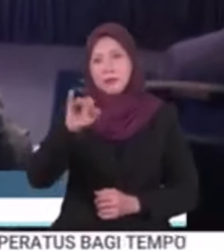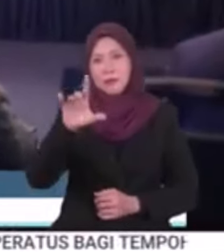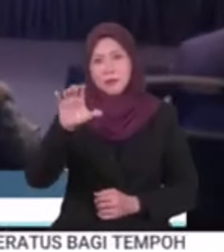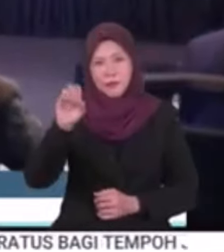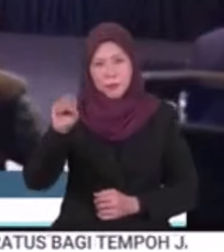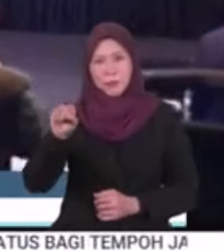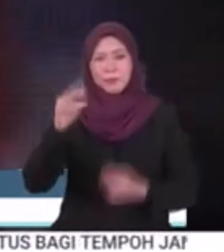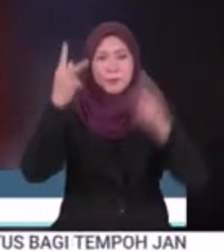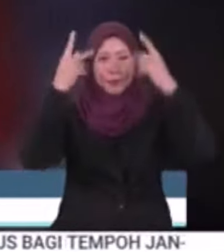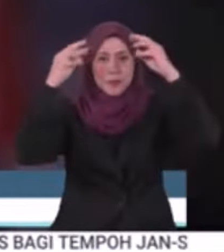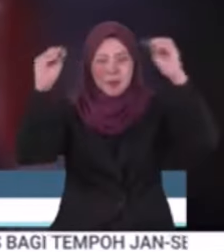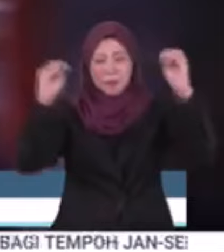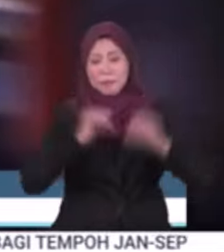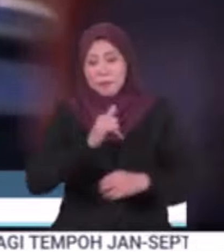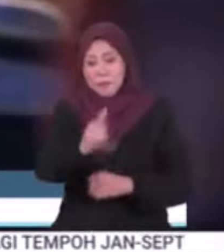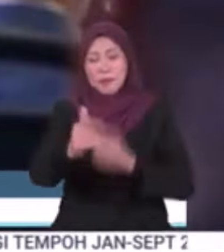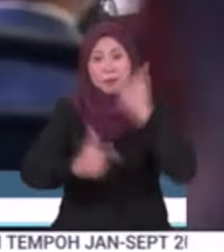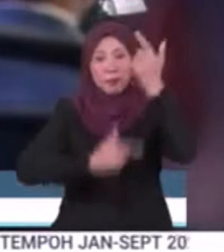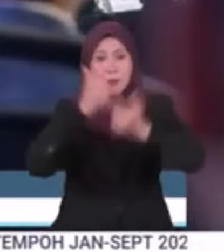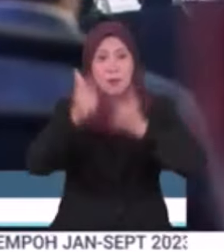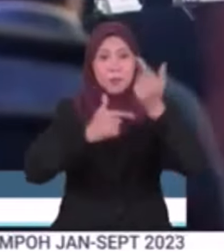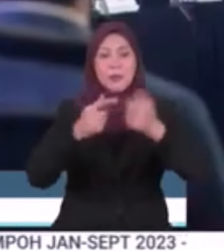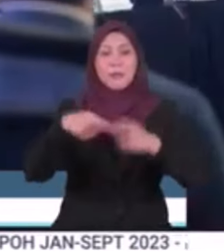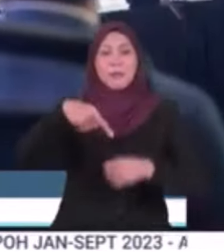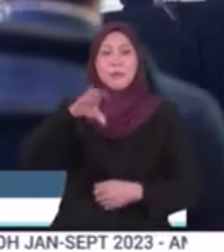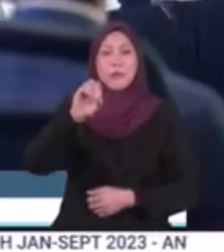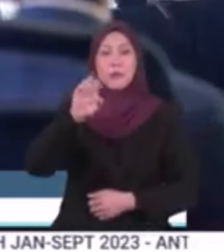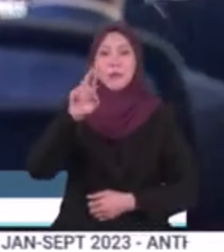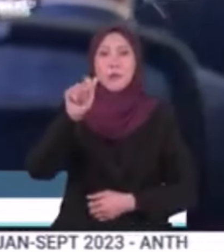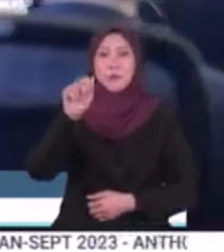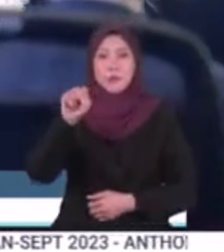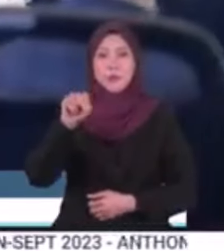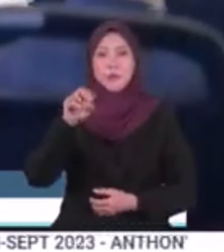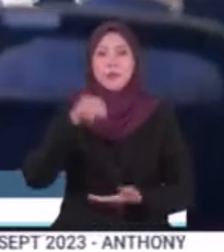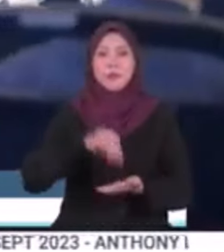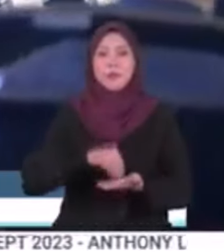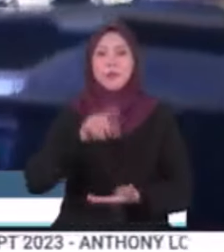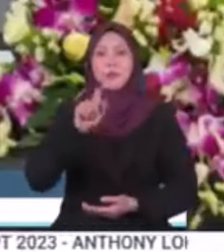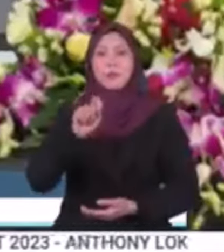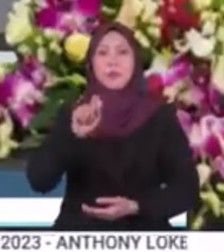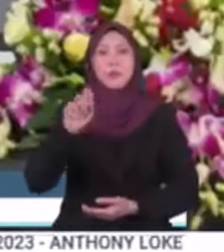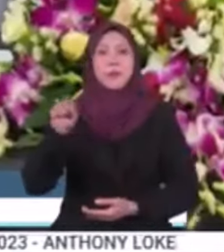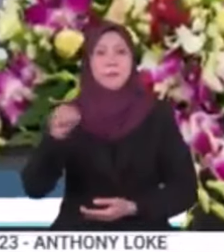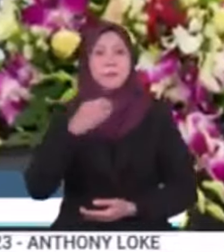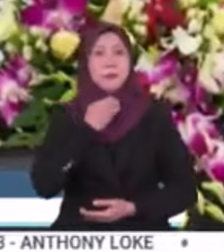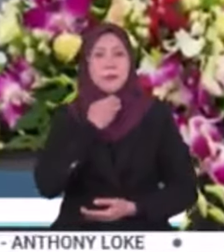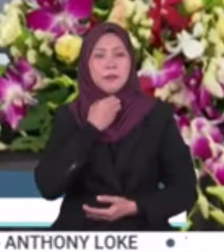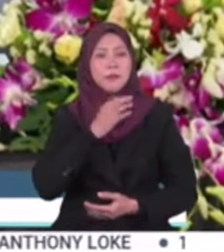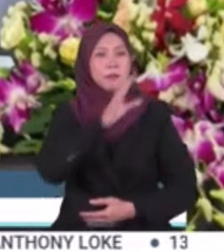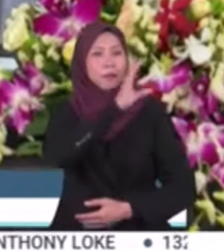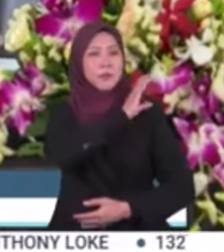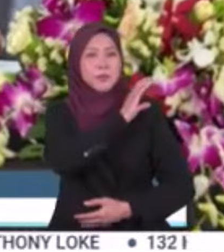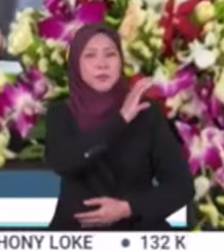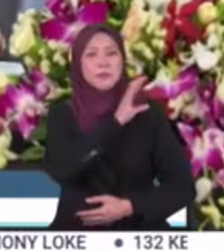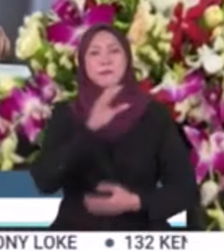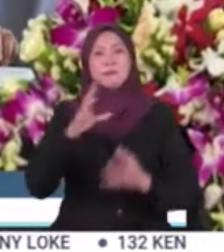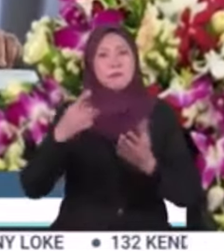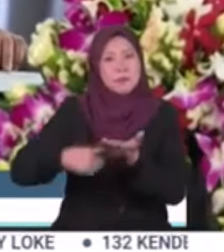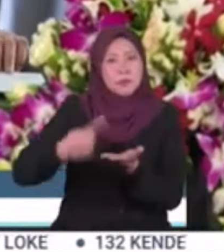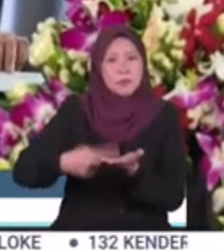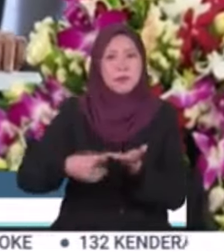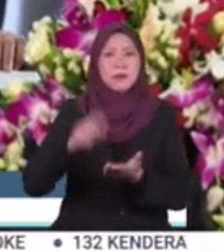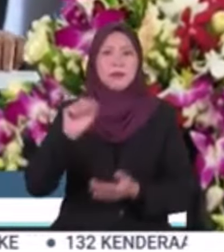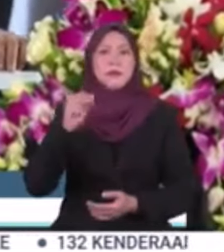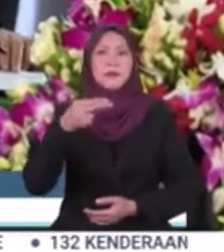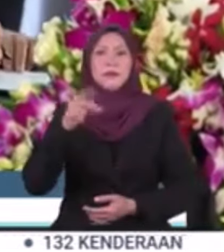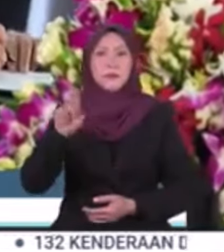Datuk Seri Anwar yang berkunjung ke Proton City di Tanjung Malim perak turut mempengerusikan mesyuarat berkaitan ahtv